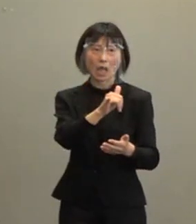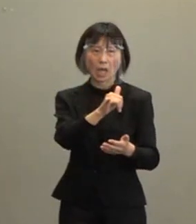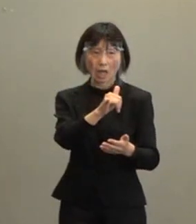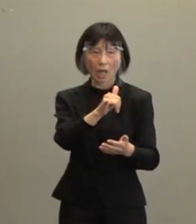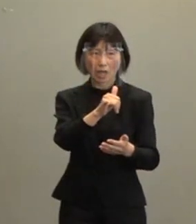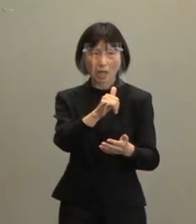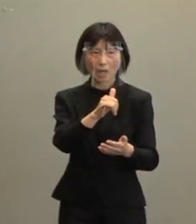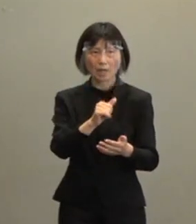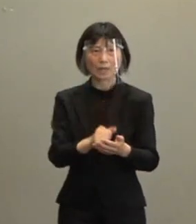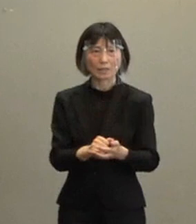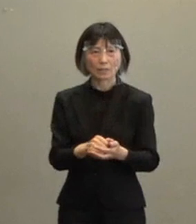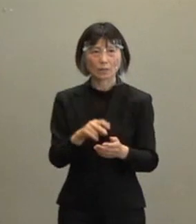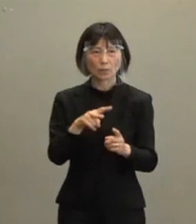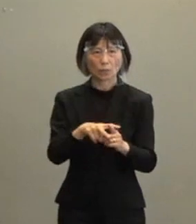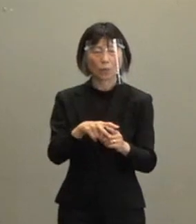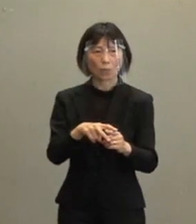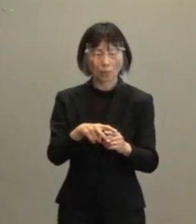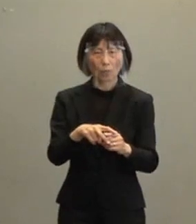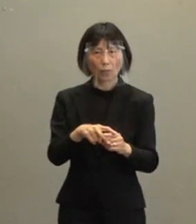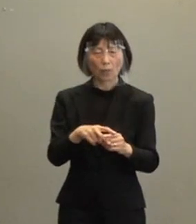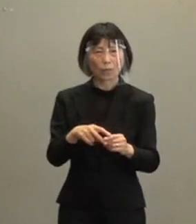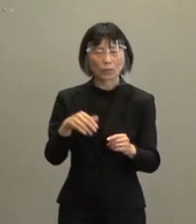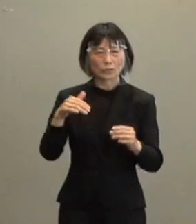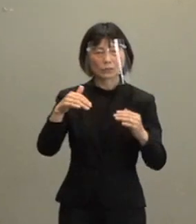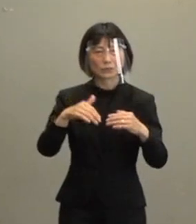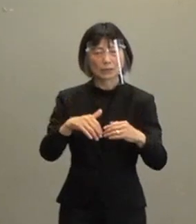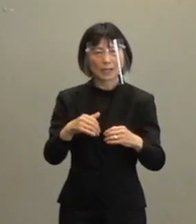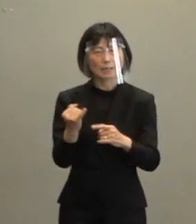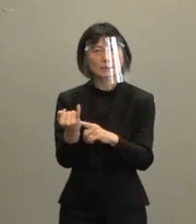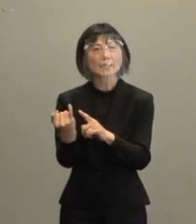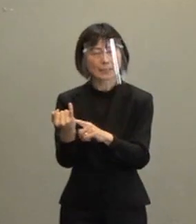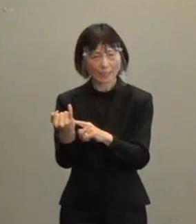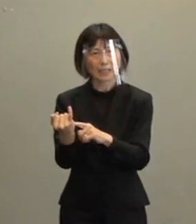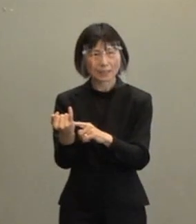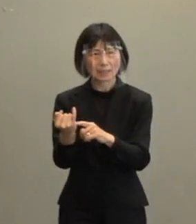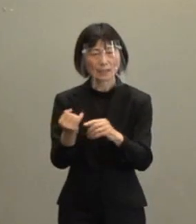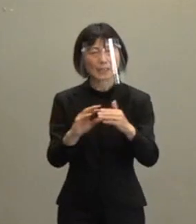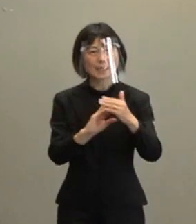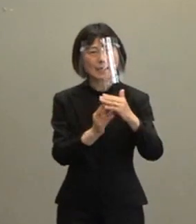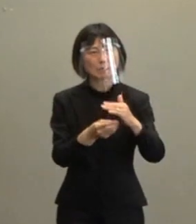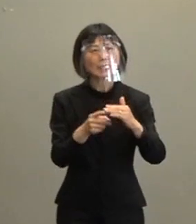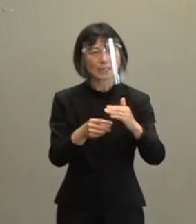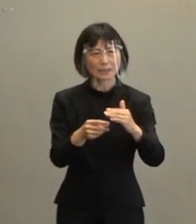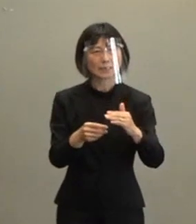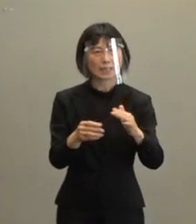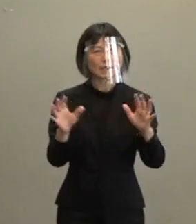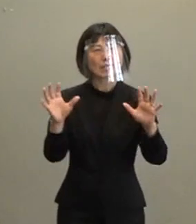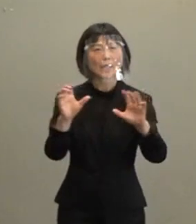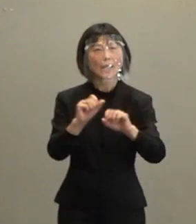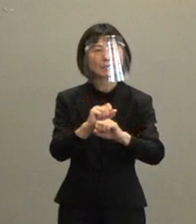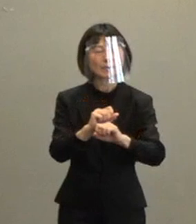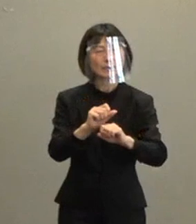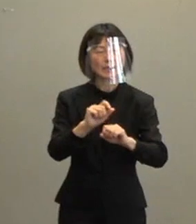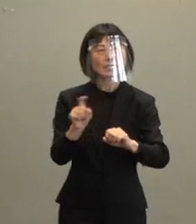成田の小倉美咲さんがですね、山梨の方行方不明なんですけど、